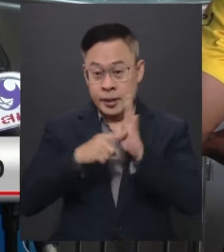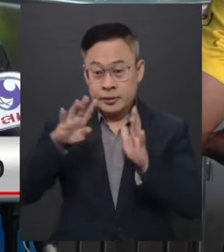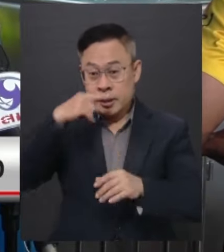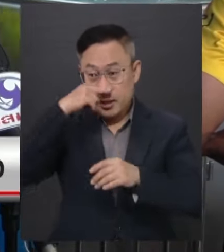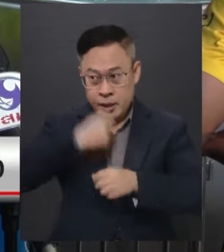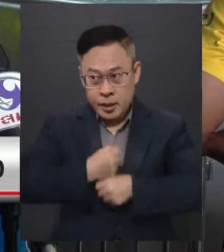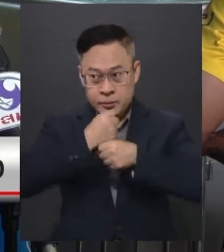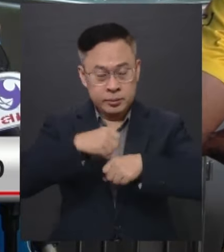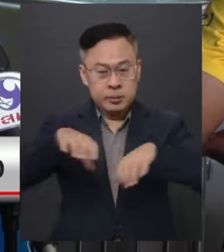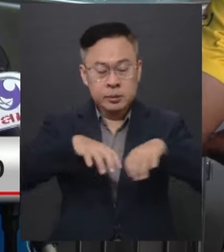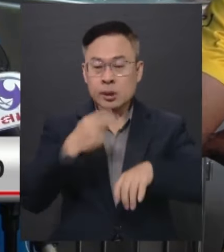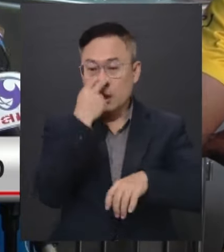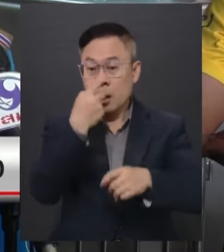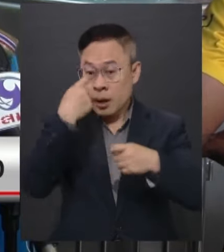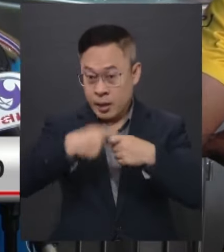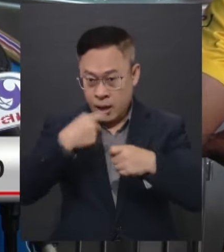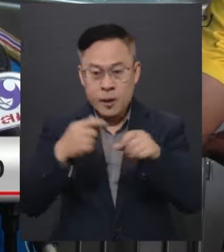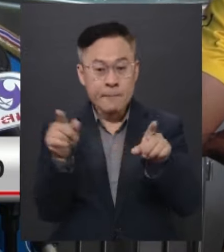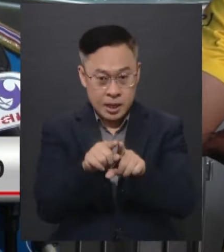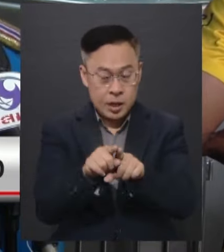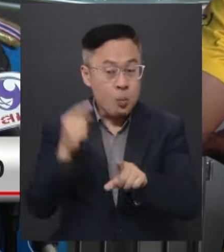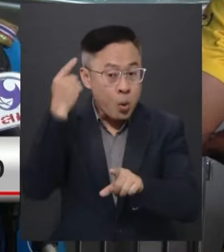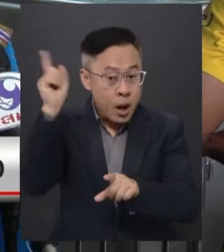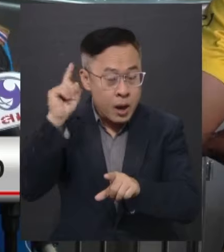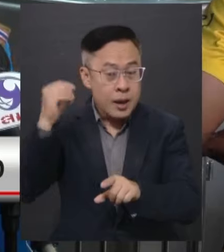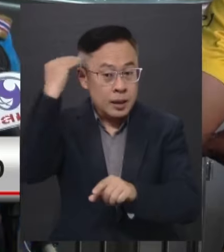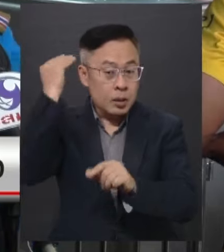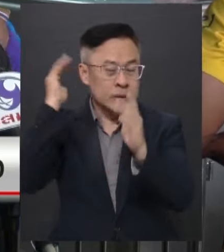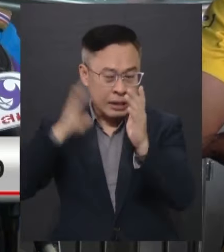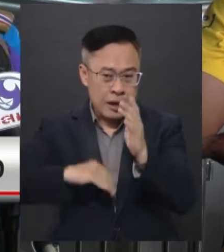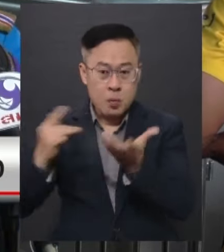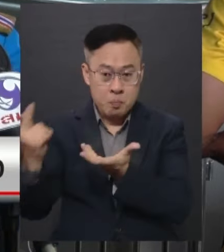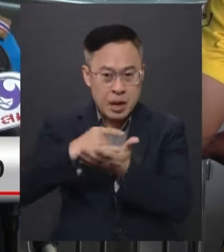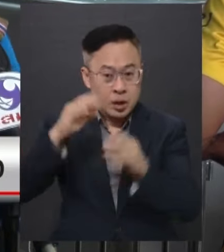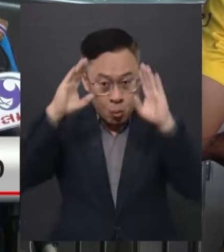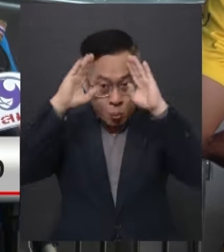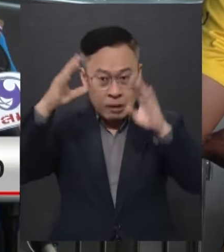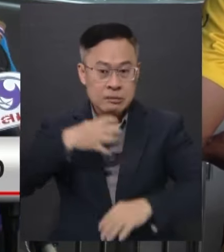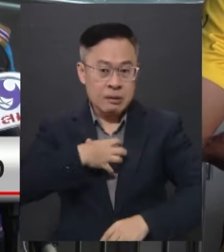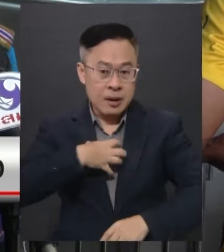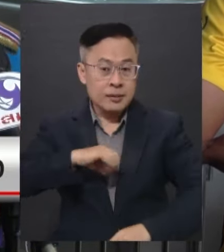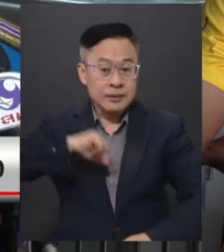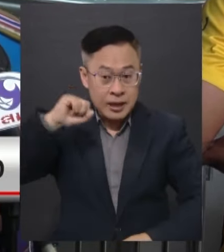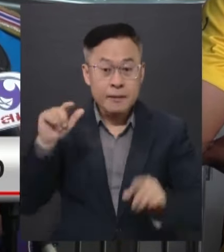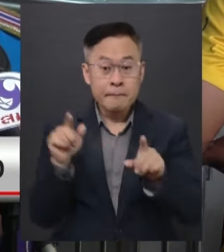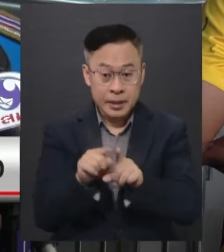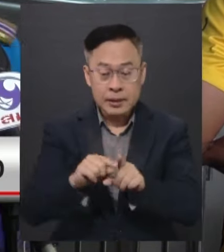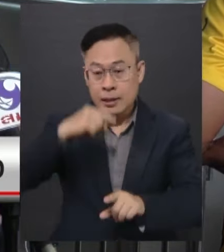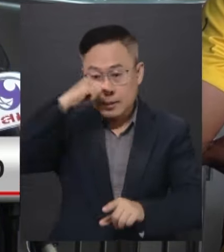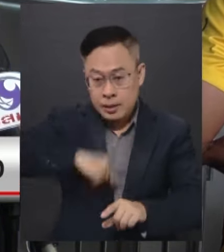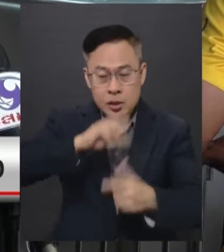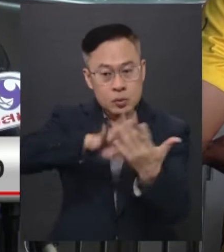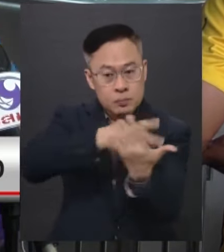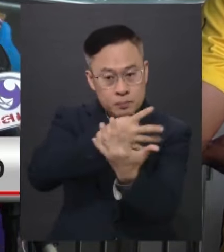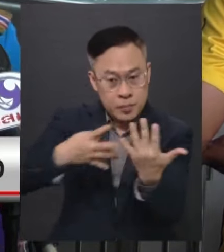อีกหนึ่งเกมที่ยากแน่นอนเพราะว่าครั้งนี้เนี่ยเกาหลีใต้ก็คงมาเพื่อที่จะเอาชนะไทยให้ได้เราก็จะต้องเตรียมแทคติกแล้วก็รวมถึง